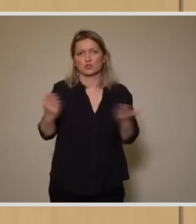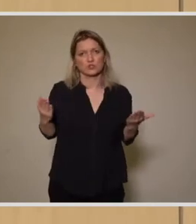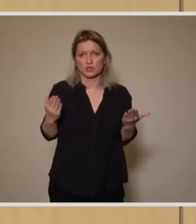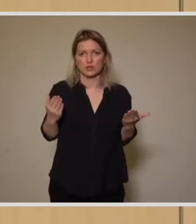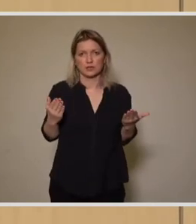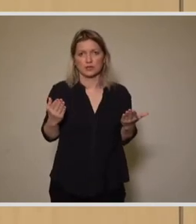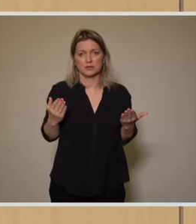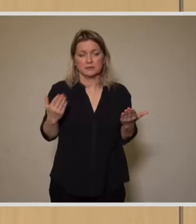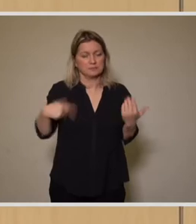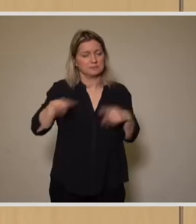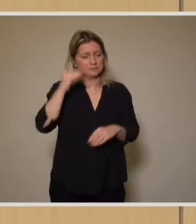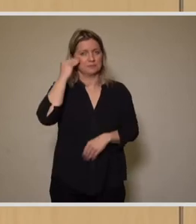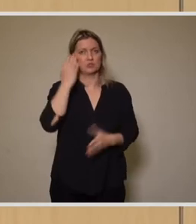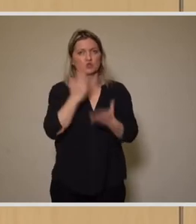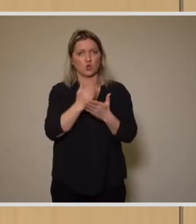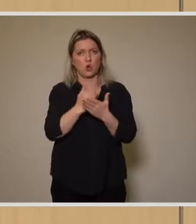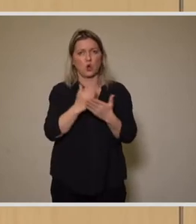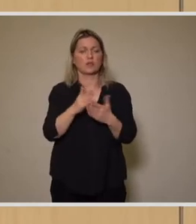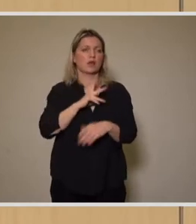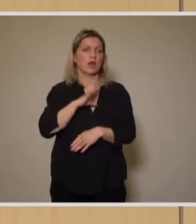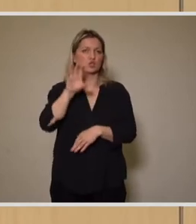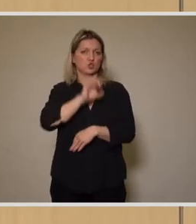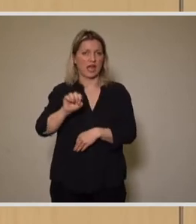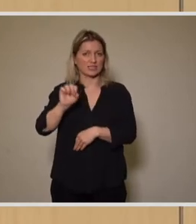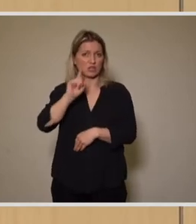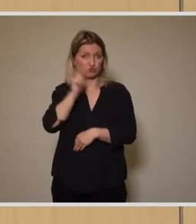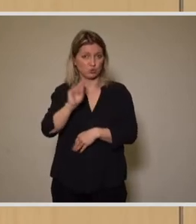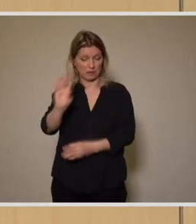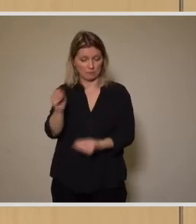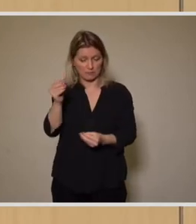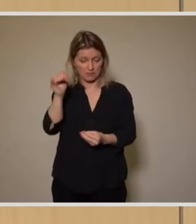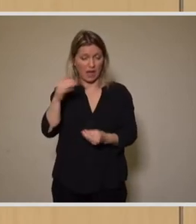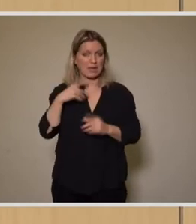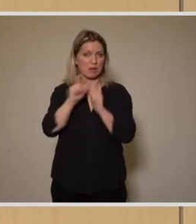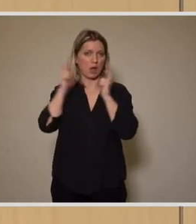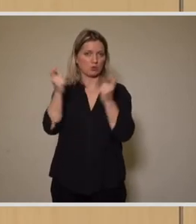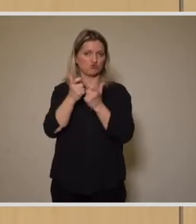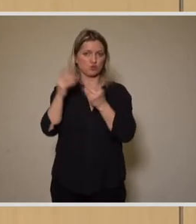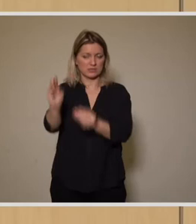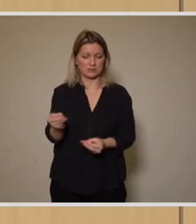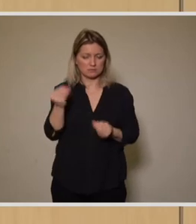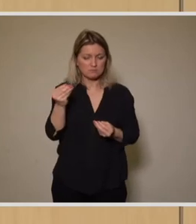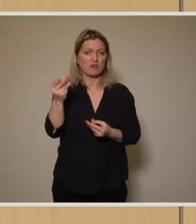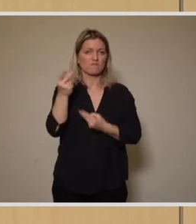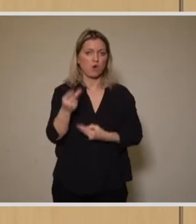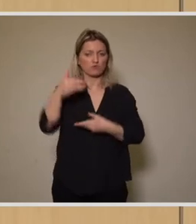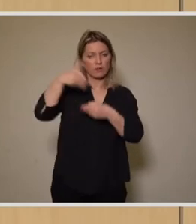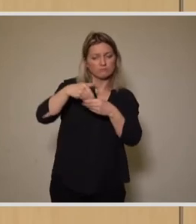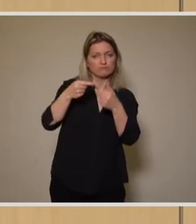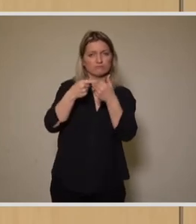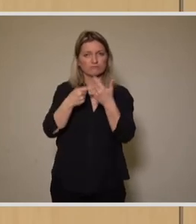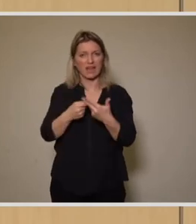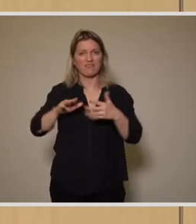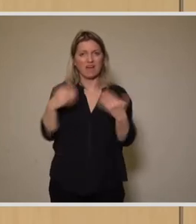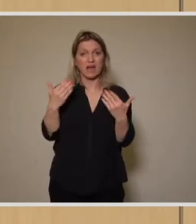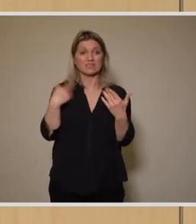eine politische Entscheidung und wir werden die Stesat-Studie haben. Und wir werden sie natürlich im Ausschuss haben und sie wird vorgestellt werden. Und ich glaube, diese Schleife jetzt